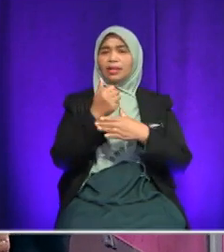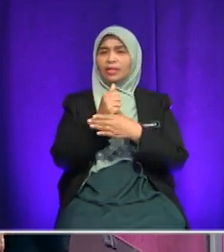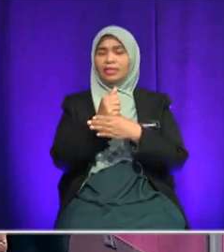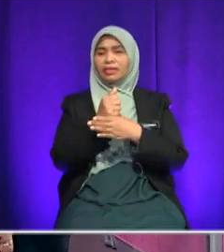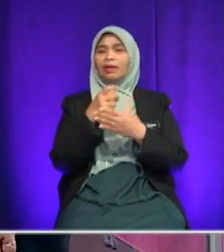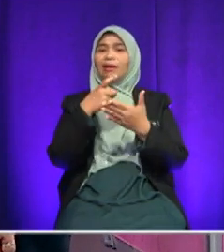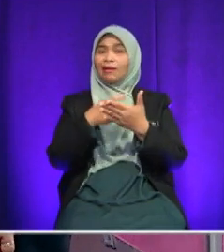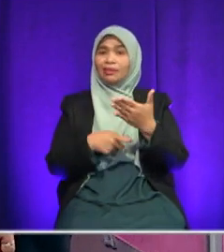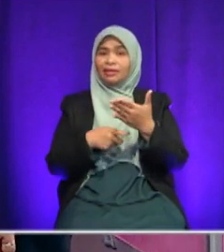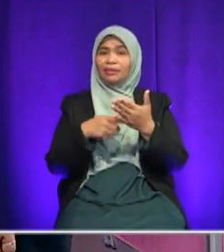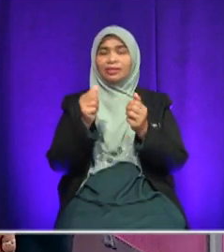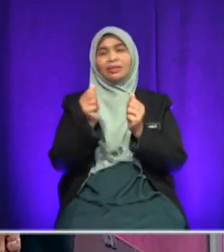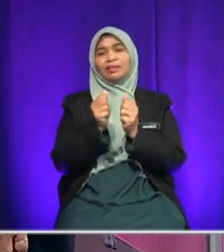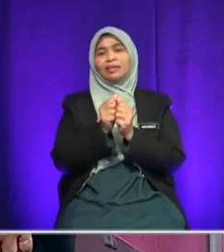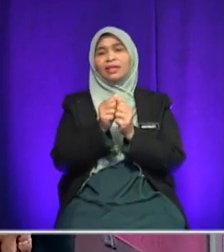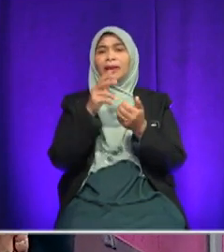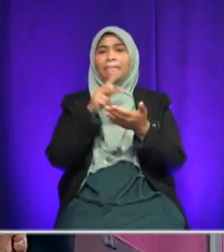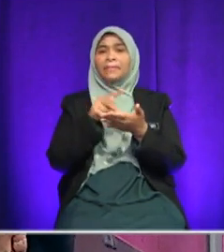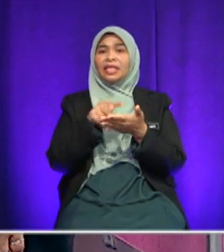kuantiti yang